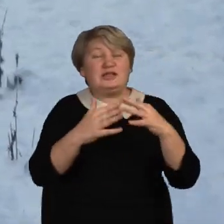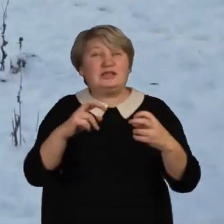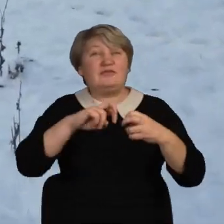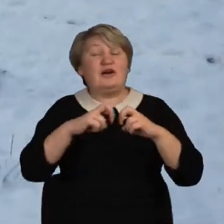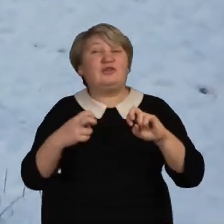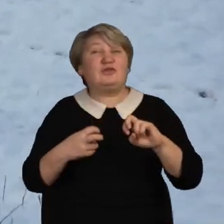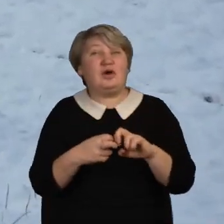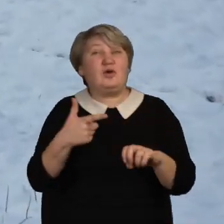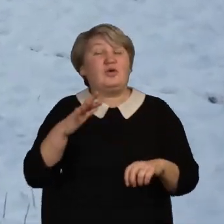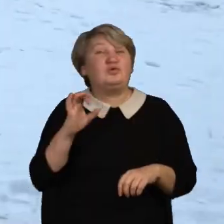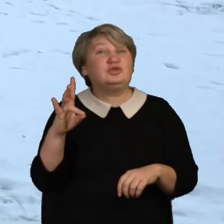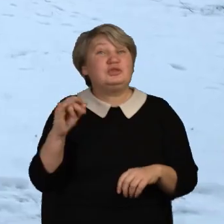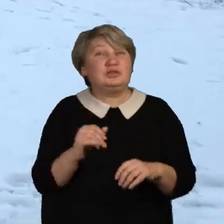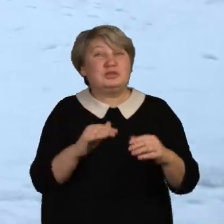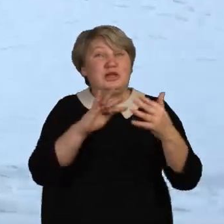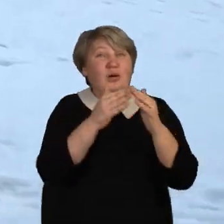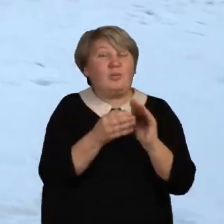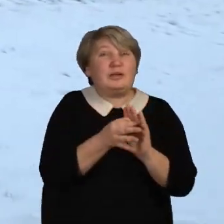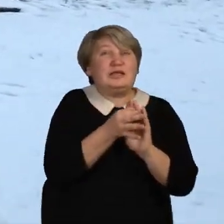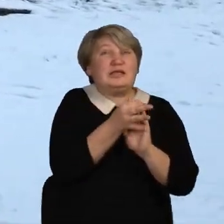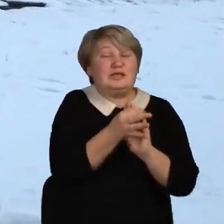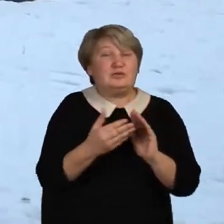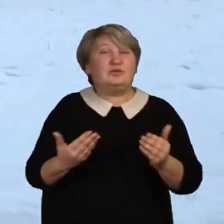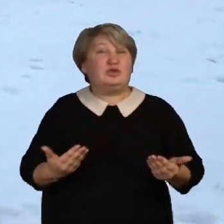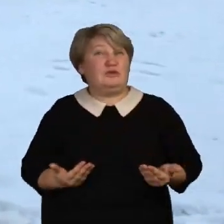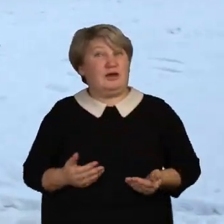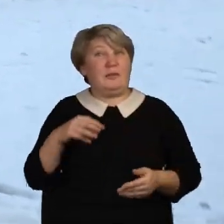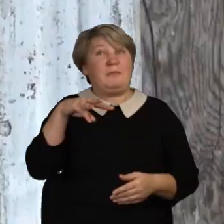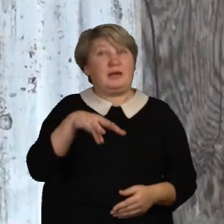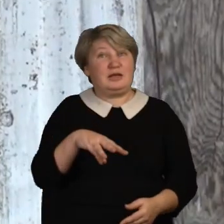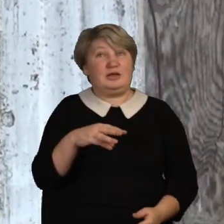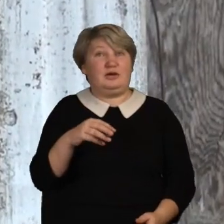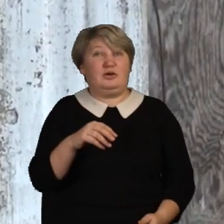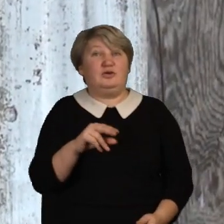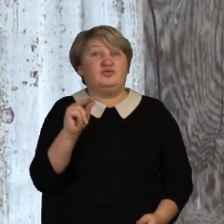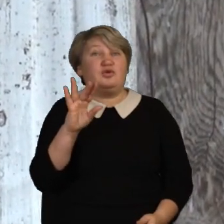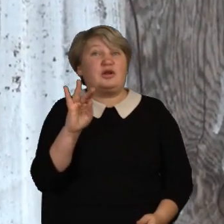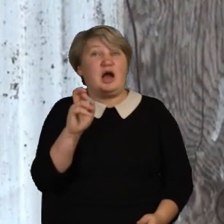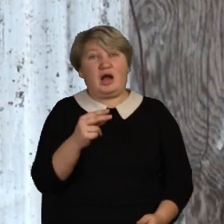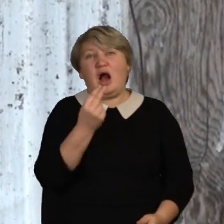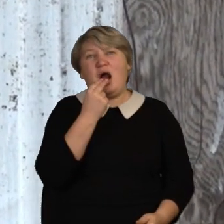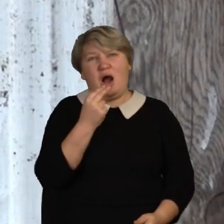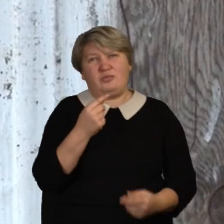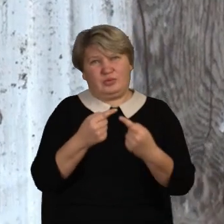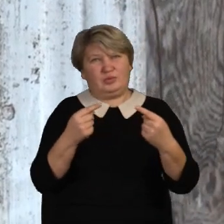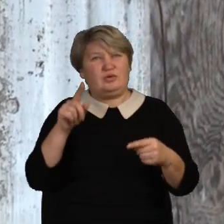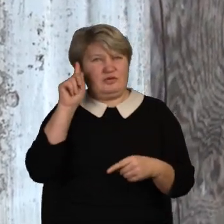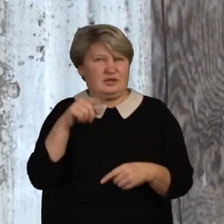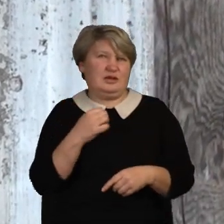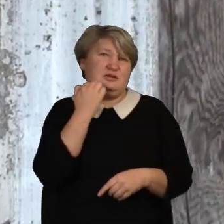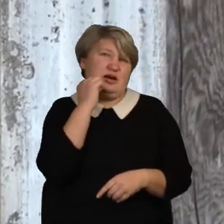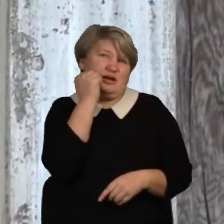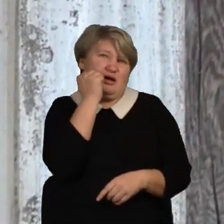Івано-Франківщини Голошина у присілку Гостівець живе Марія Джуряк. А продукти, ви знаєте, то стара баба.